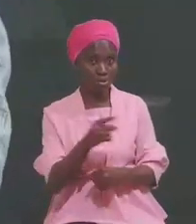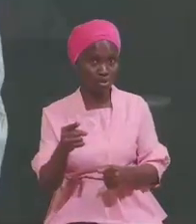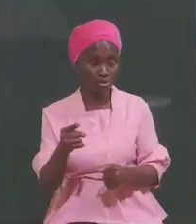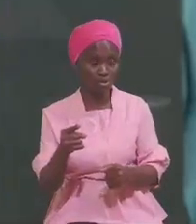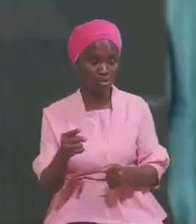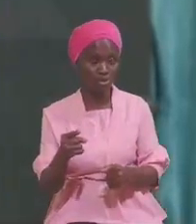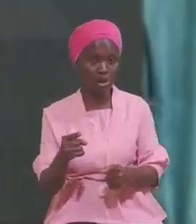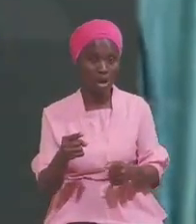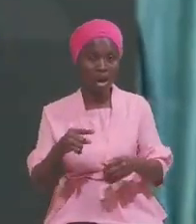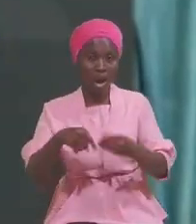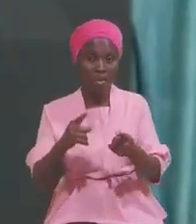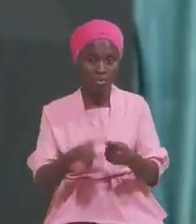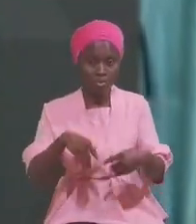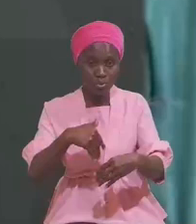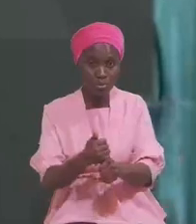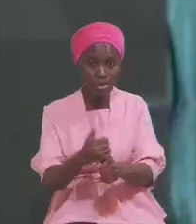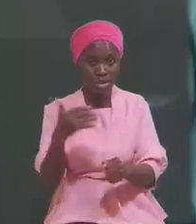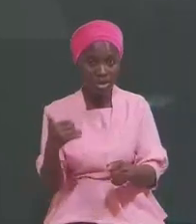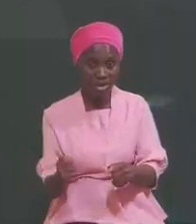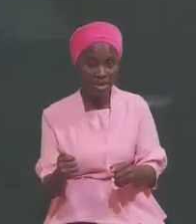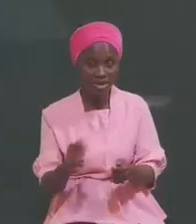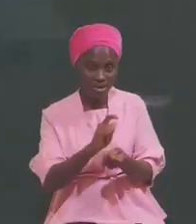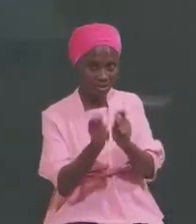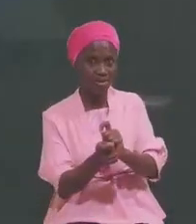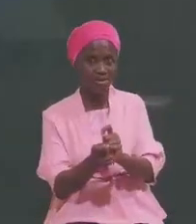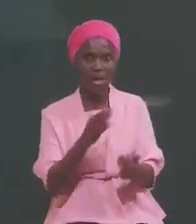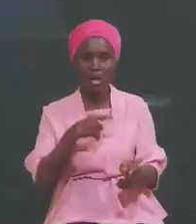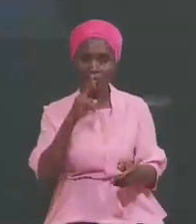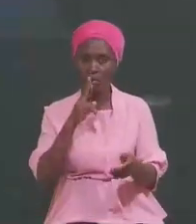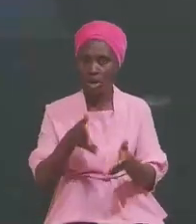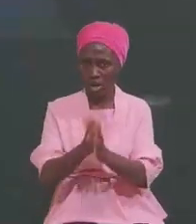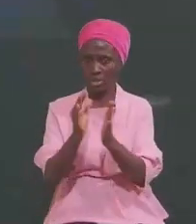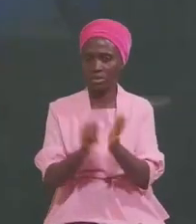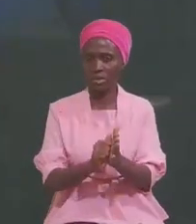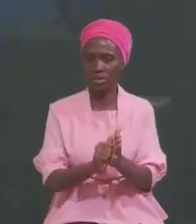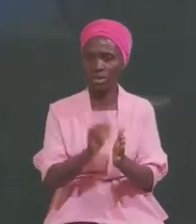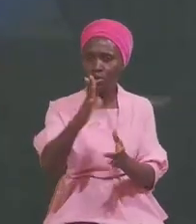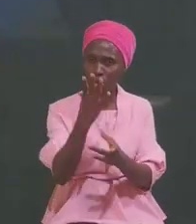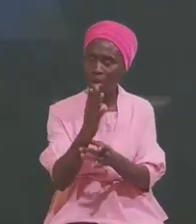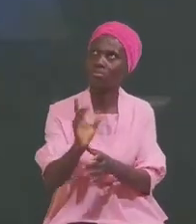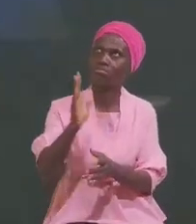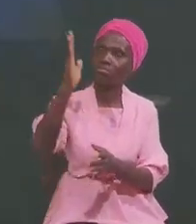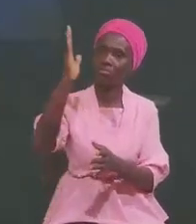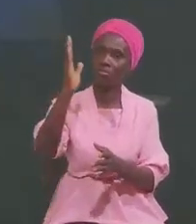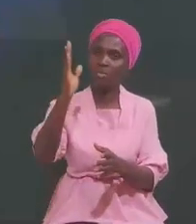un changement. Et on vous a dit de lever la main, que d'imposer la main là où vous avez le mal. Et